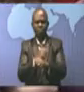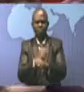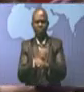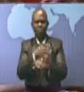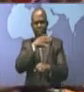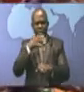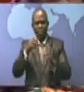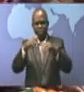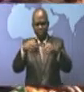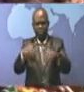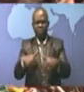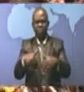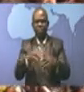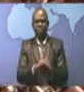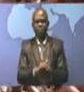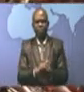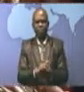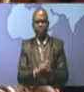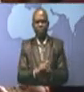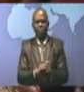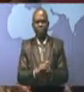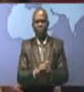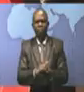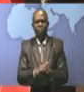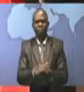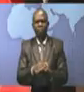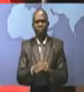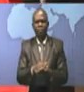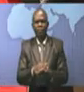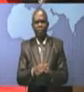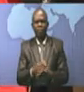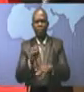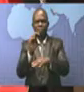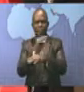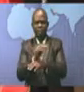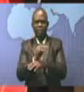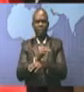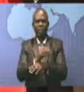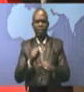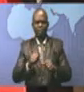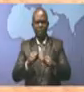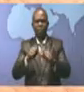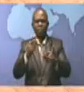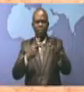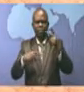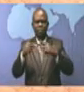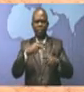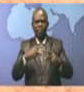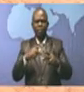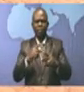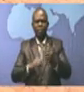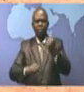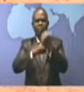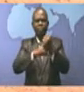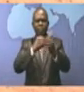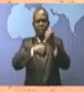promouvoir la production agricole. À cette journée de jeudi, le ministre a effectué une descente pour témoigner du soutien aux